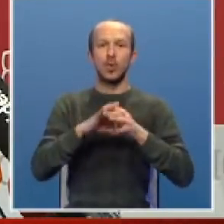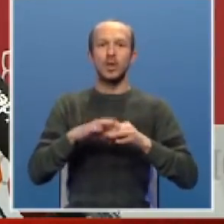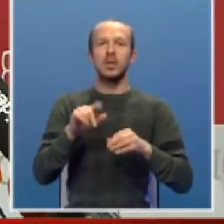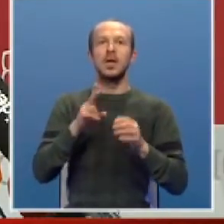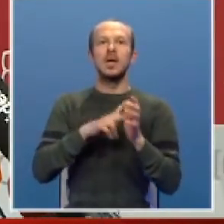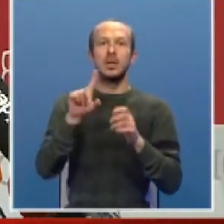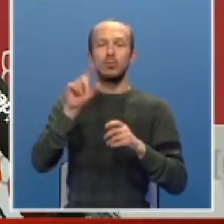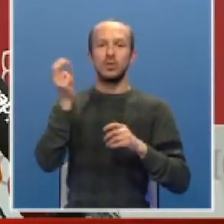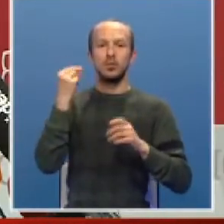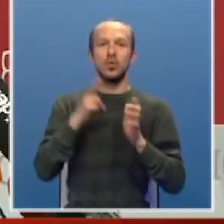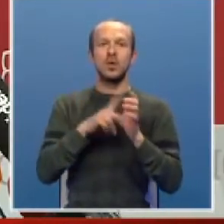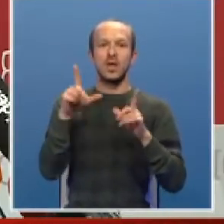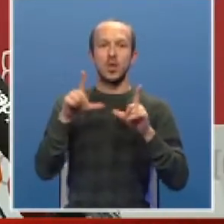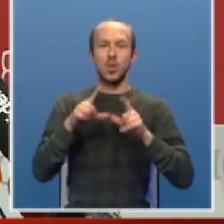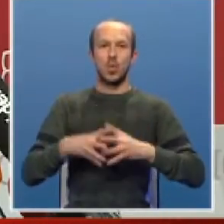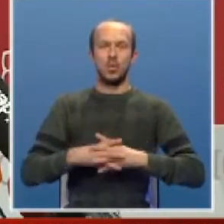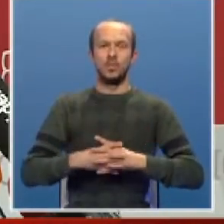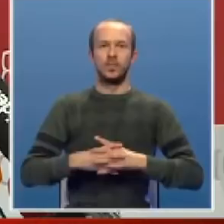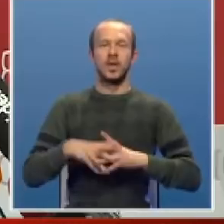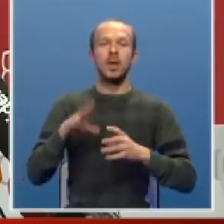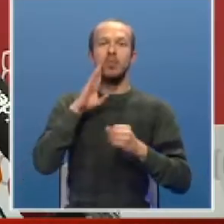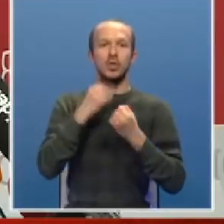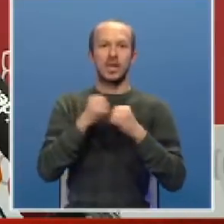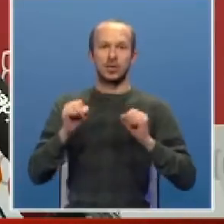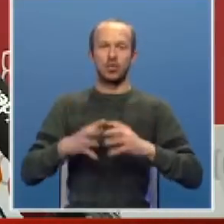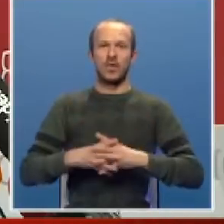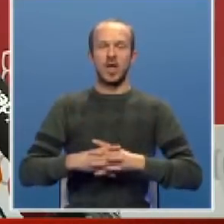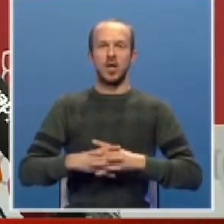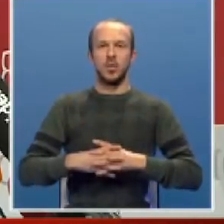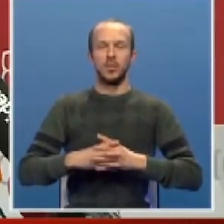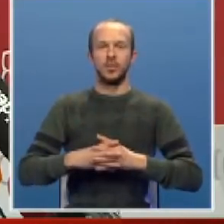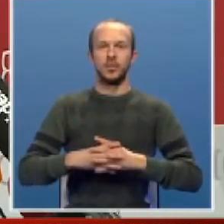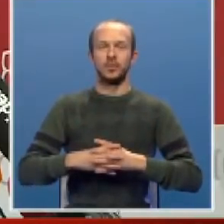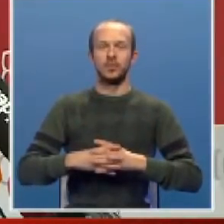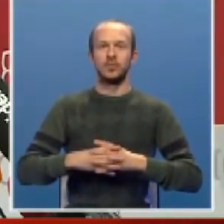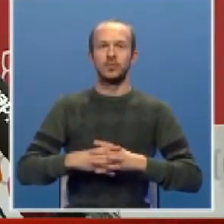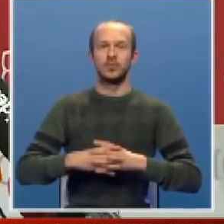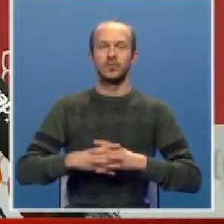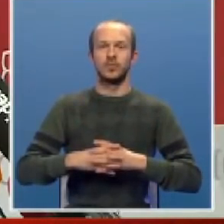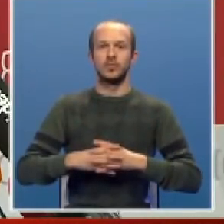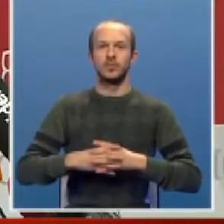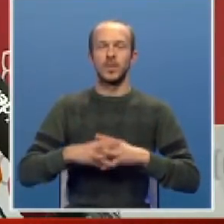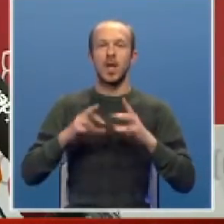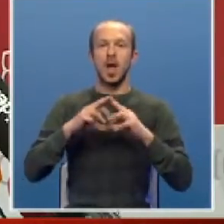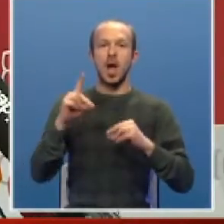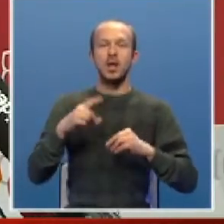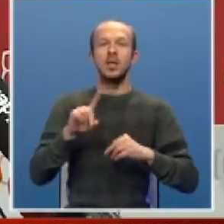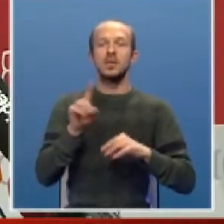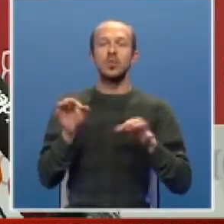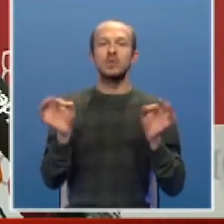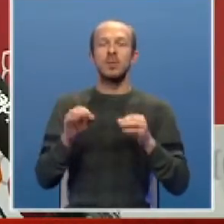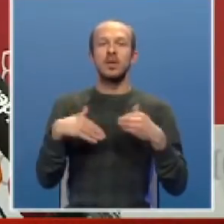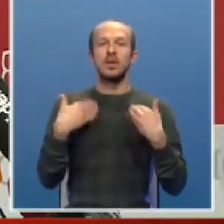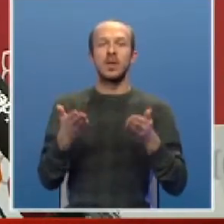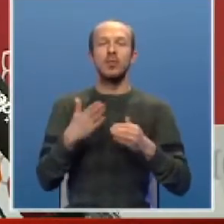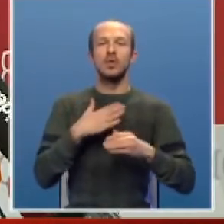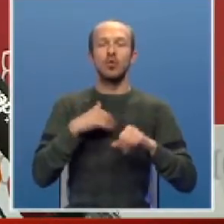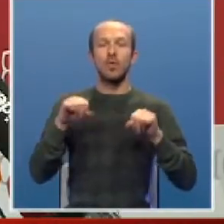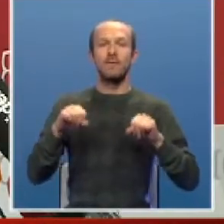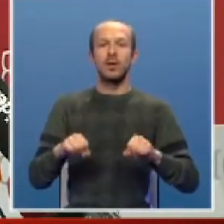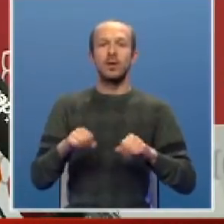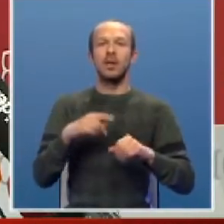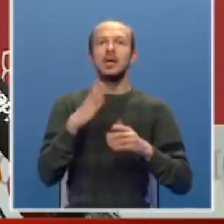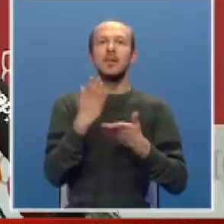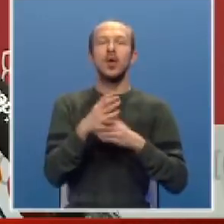ni u Republici Srpskoj, ni u Federaciji Bosne i Hercegovine, ali nismo spremni da damo svoj glas za